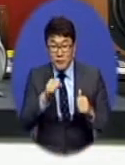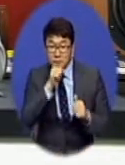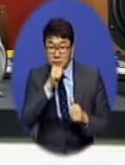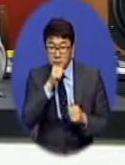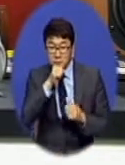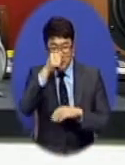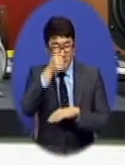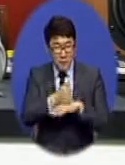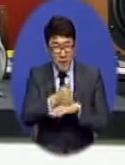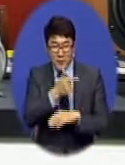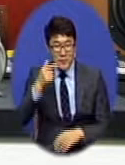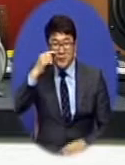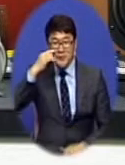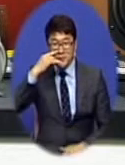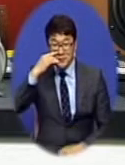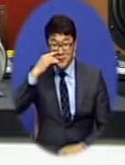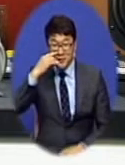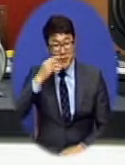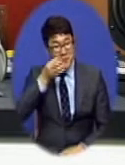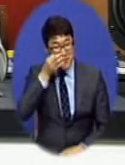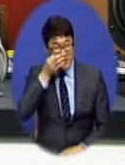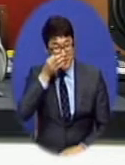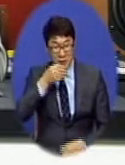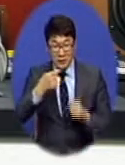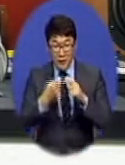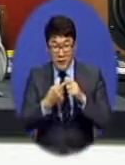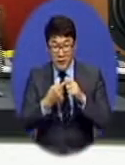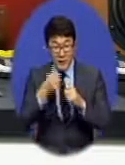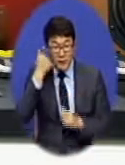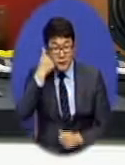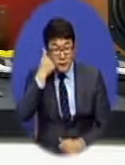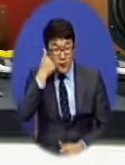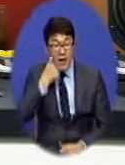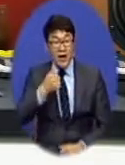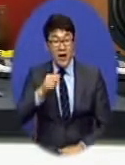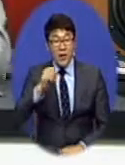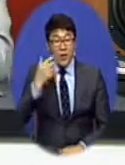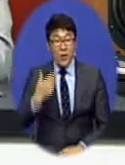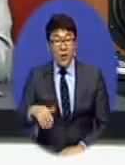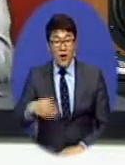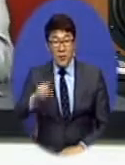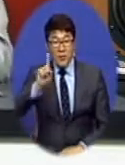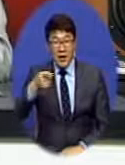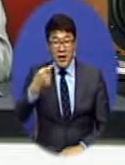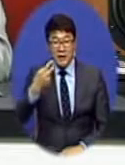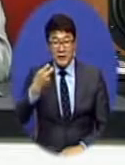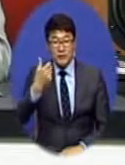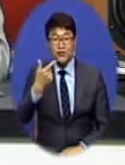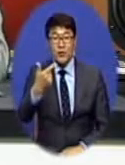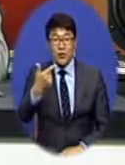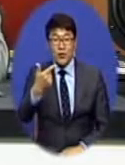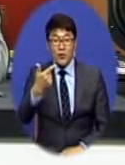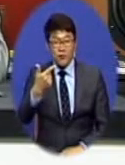심사 집계가 궁금하죠. 네. 한번 보고 갈까요? 네. 자, 첫 번째 참여자의 표는 와 126표예요. 네.